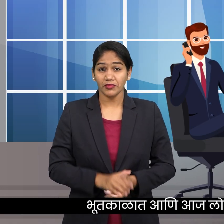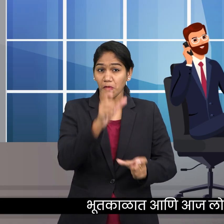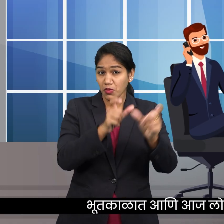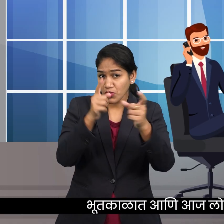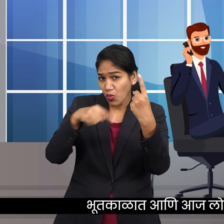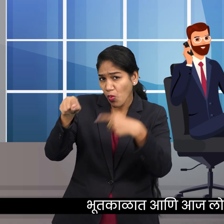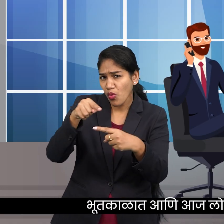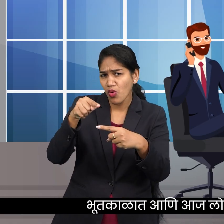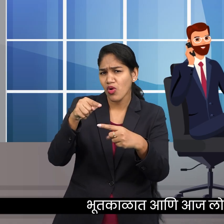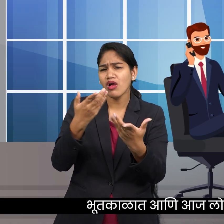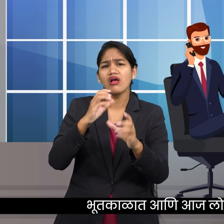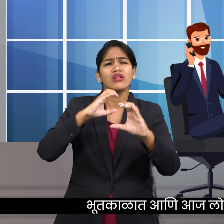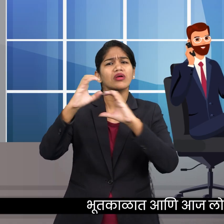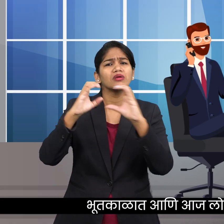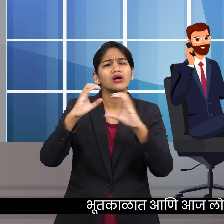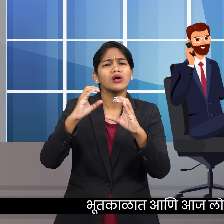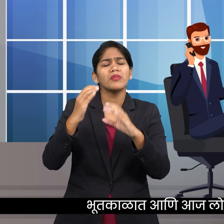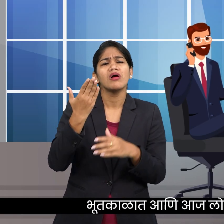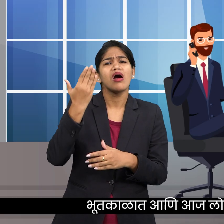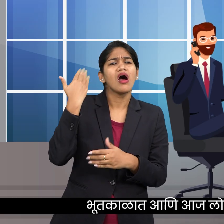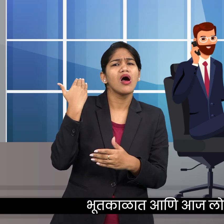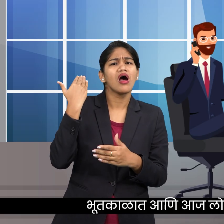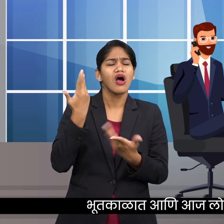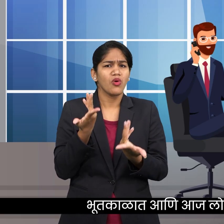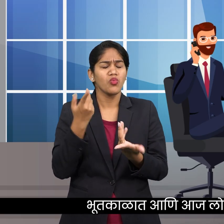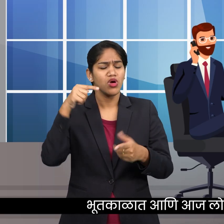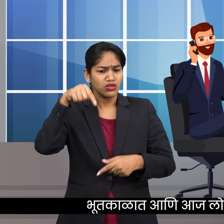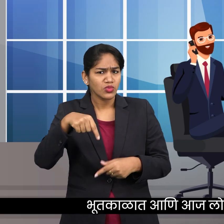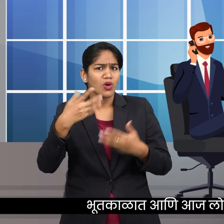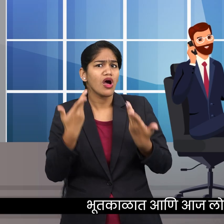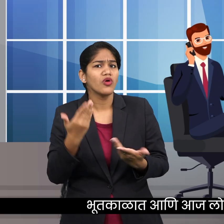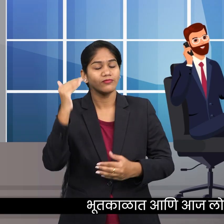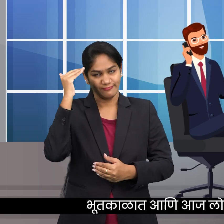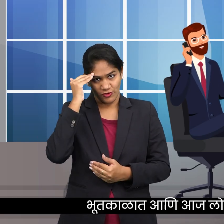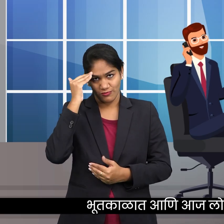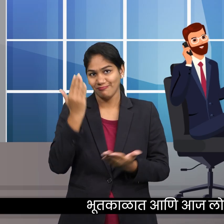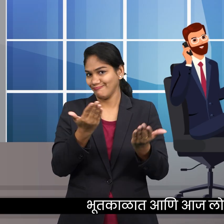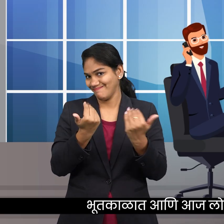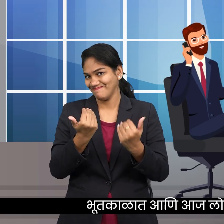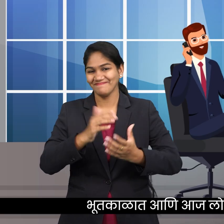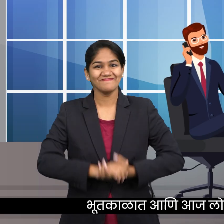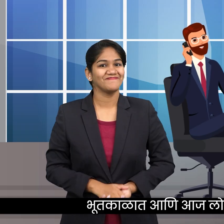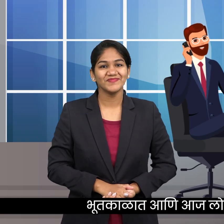भूतकाळात आणि आज लोक कसे संवाद साधतात ते जाणून घ्या.